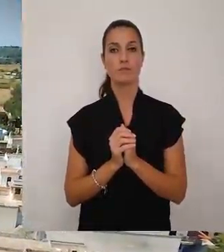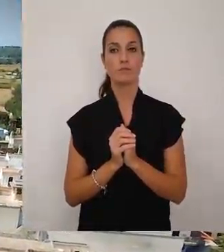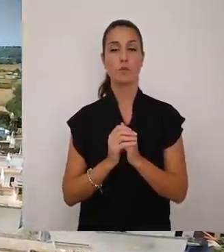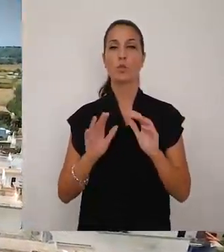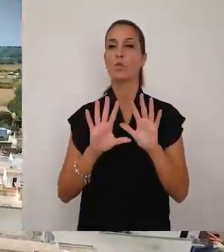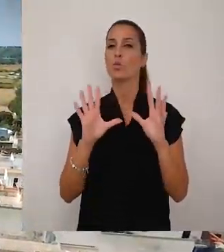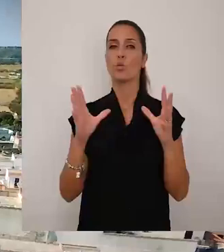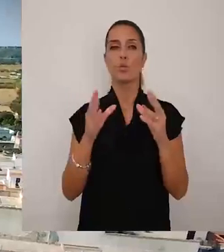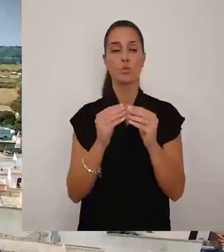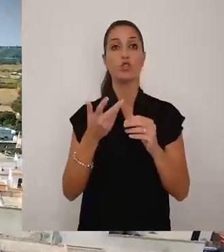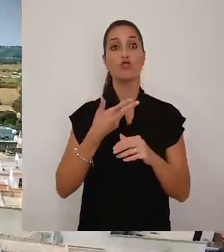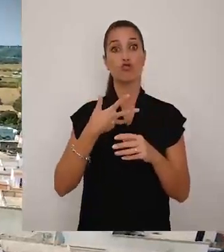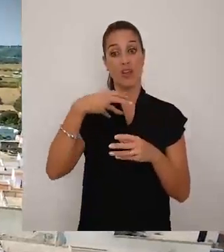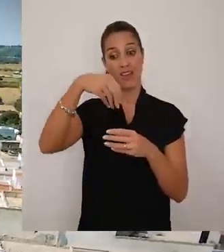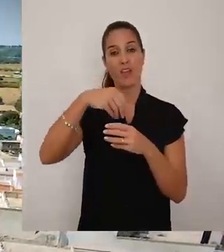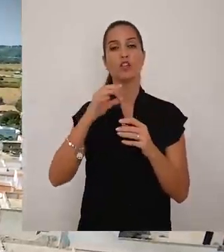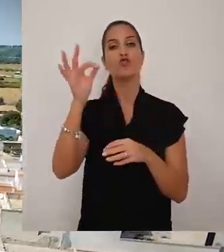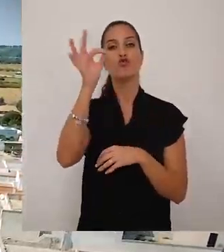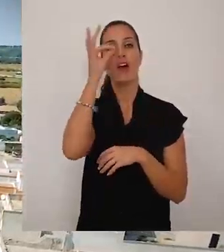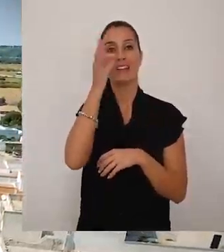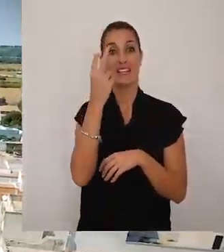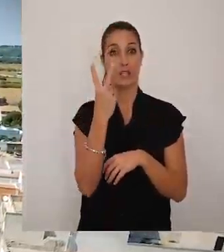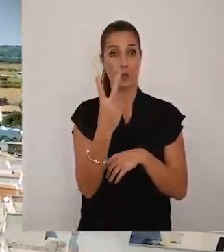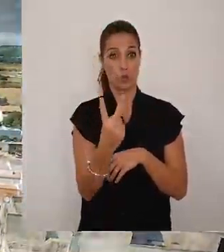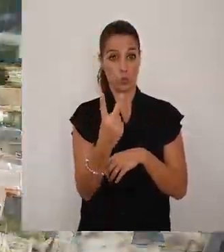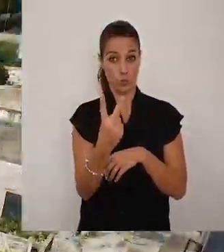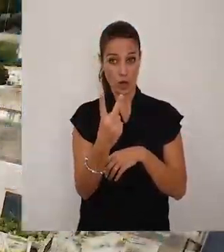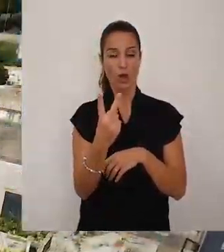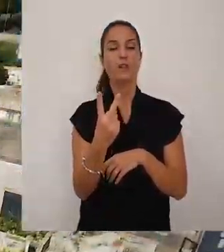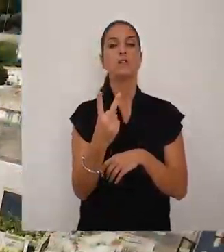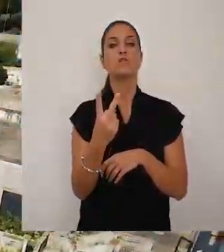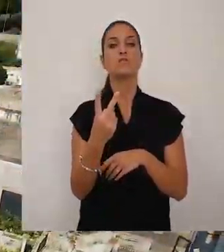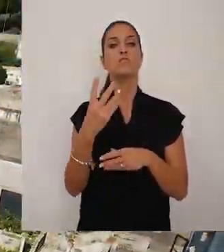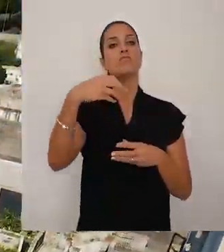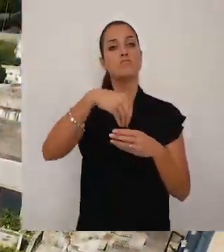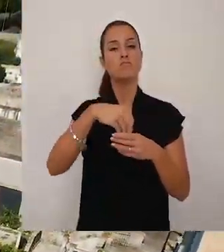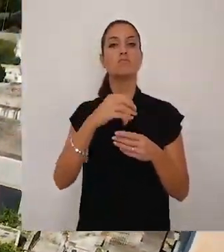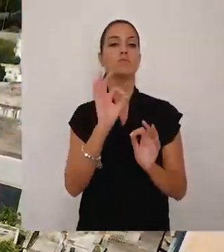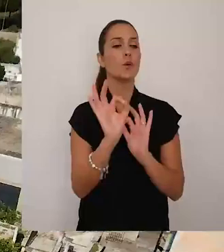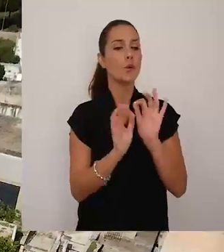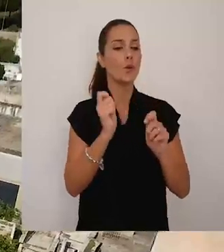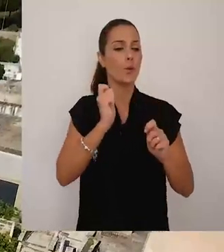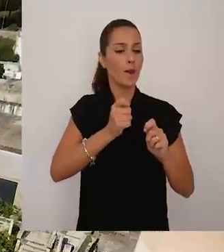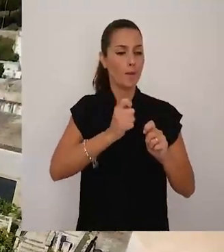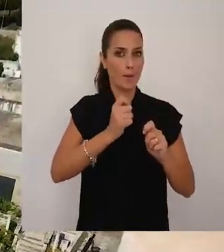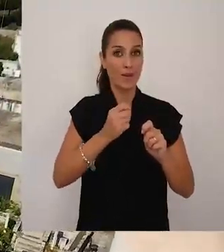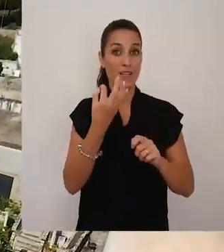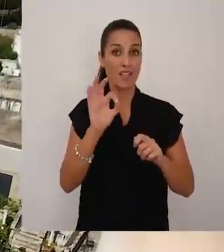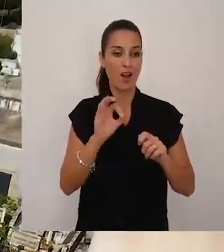Il complesso edilizio ospita due giardini, decorati da eleganti scolpiture che adornano panche e cisterne.